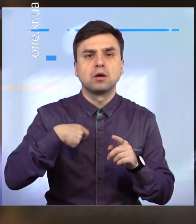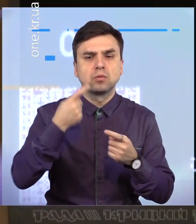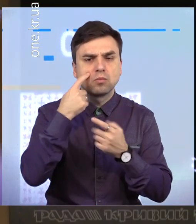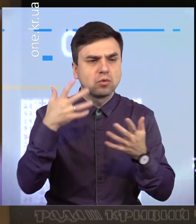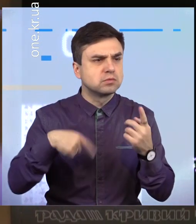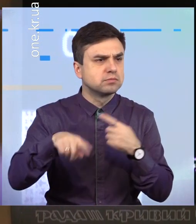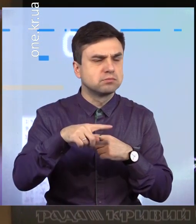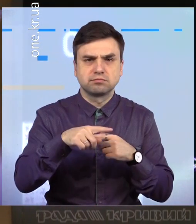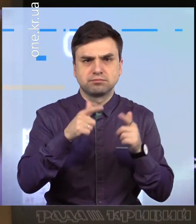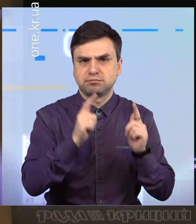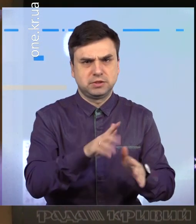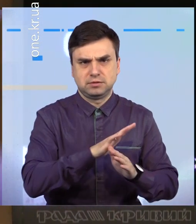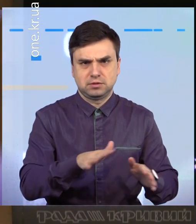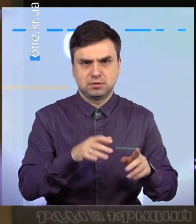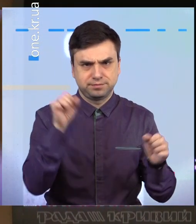депутатів.